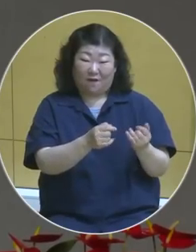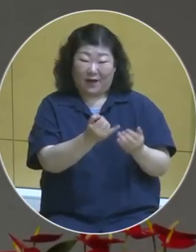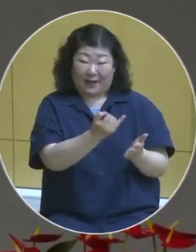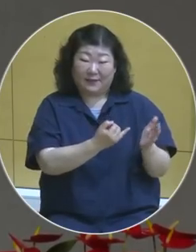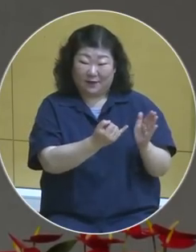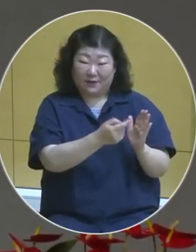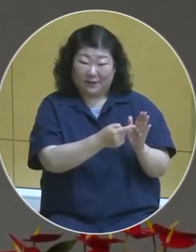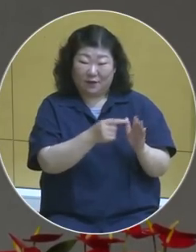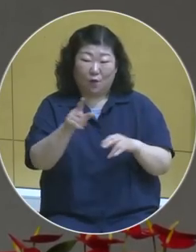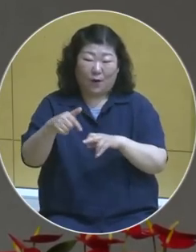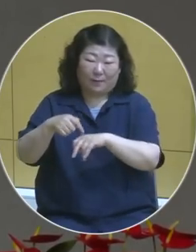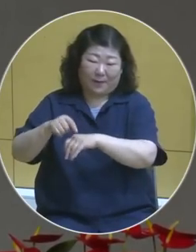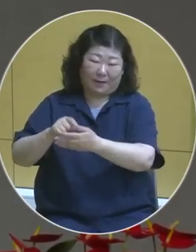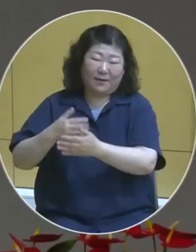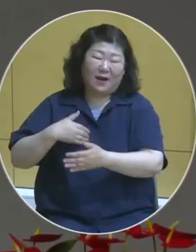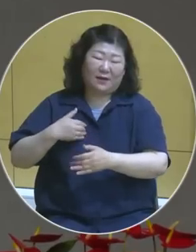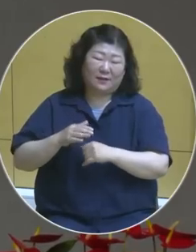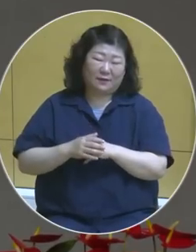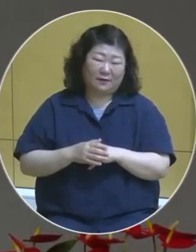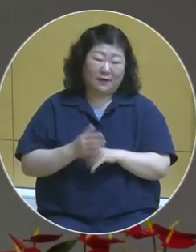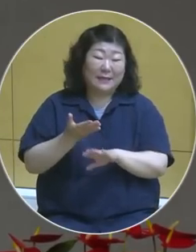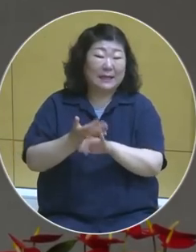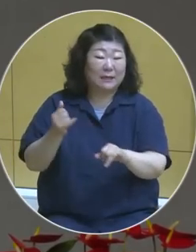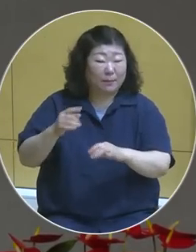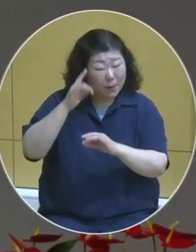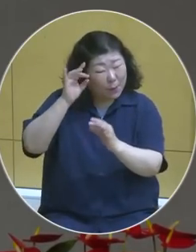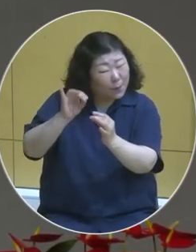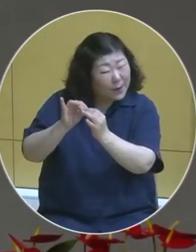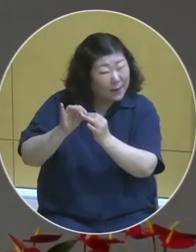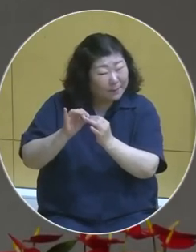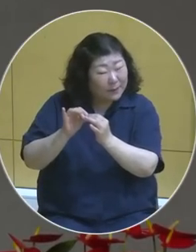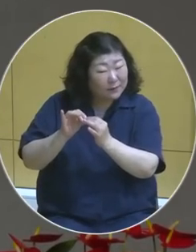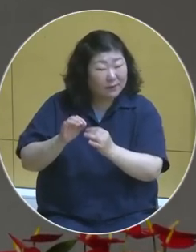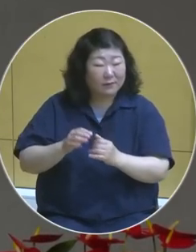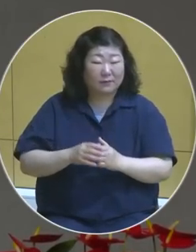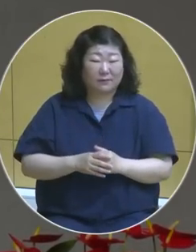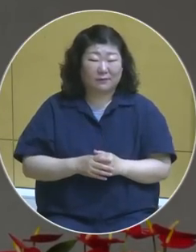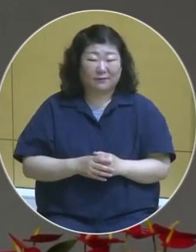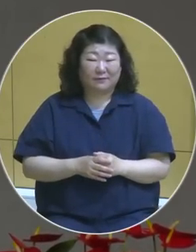수 있었던 거예요. 남을 공감한 것은 어떻게 될까요?